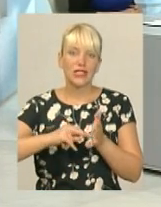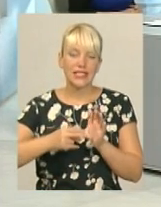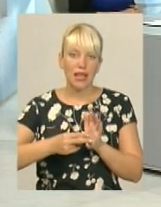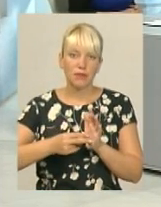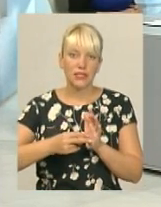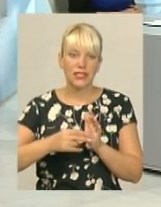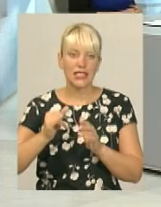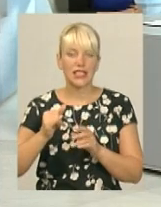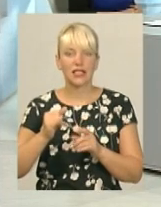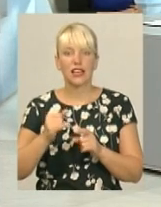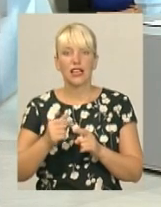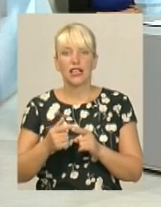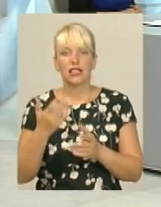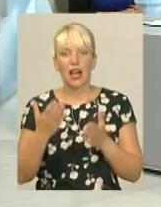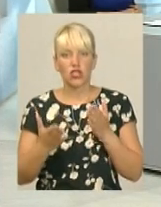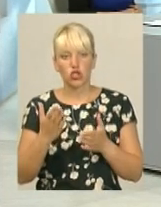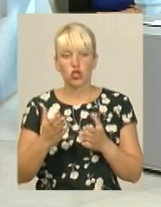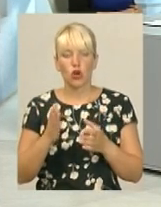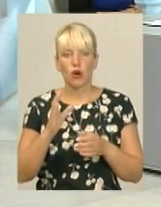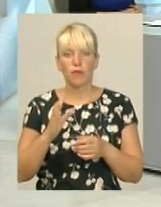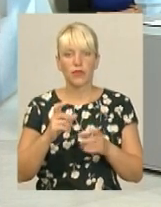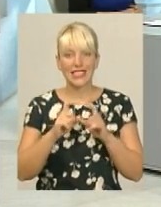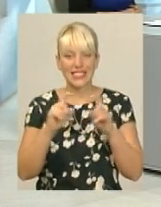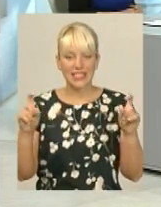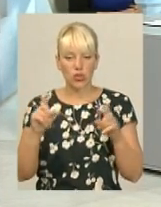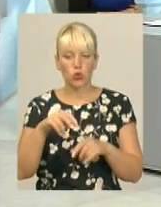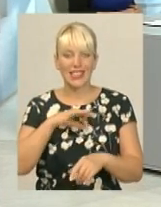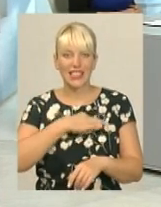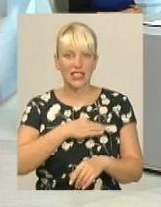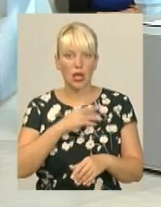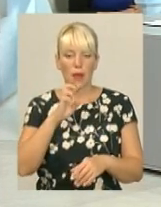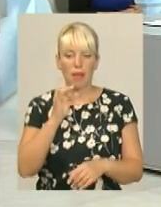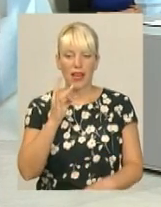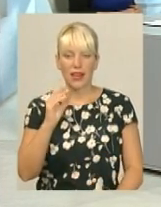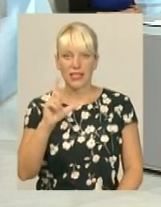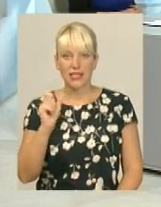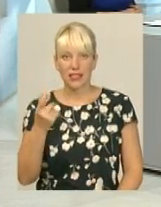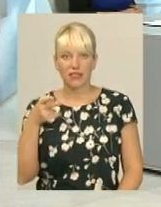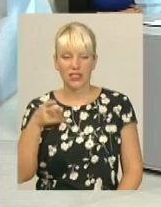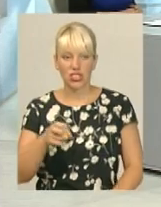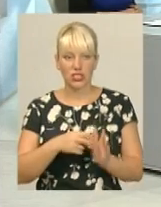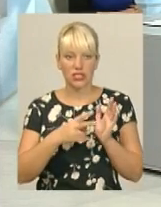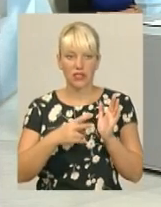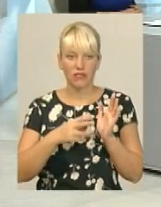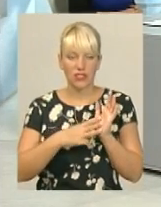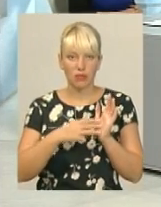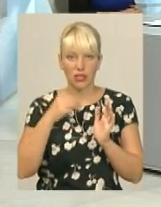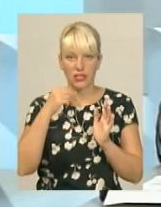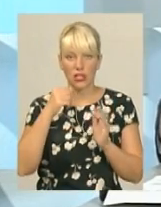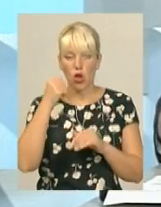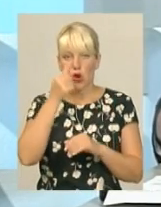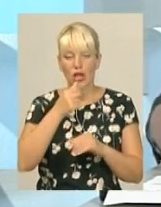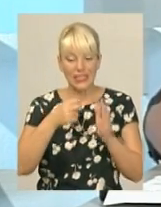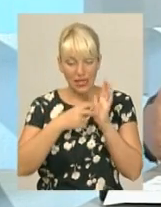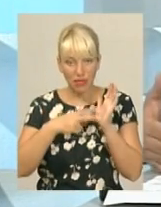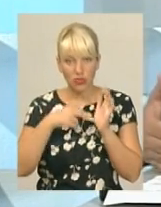якщо стосується Інституту детективів, то до березня 2018 року ми працюємо в умовах експерименту. Тобто